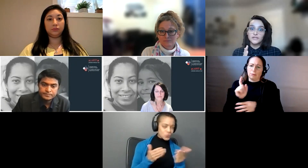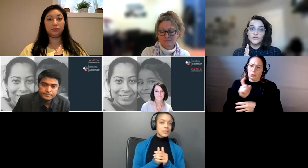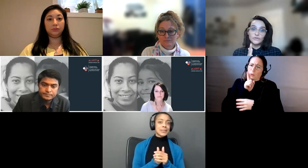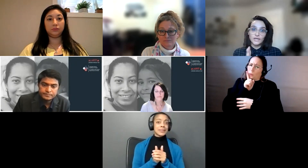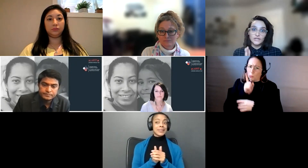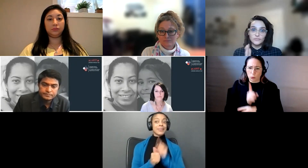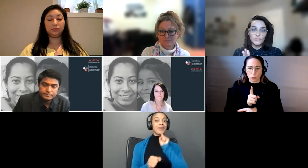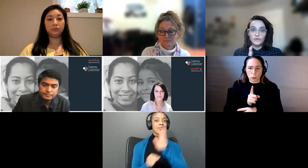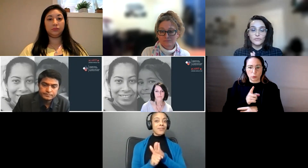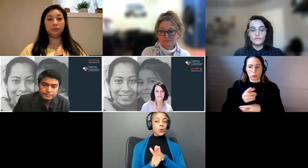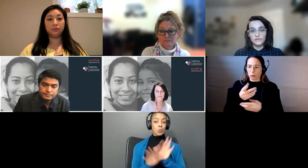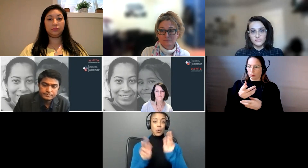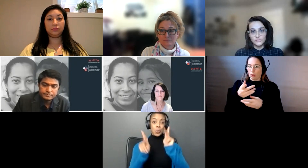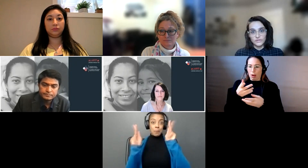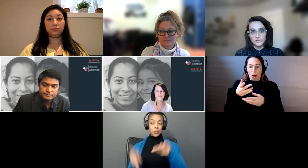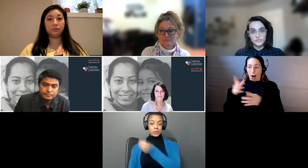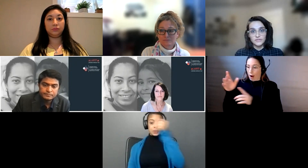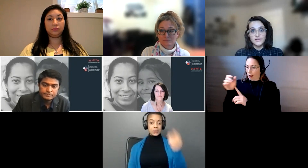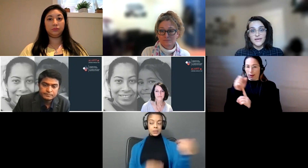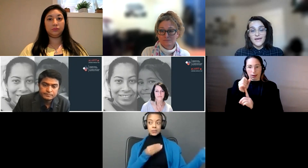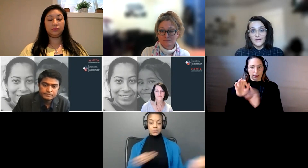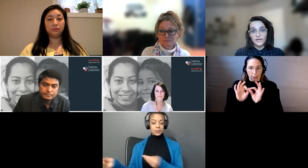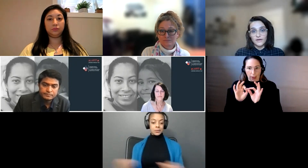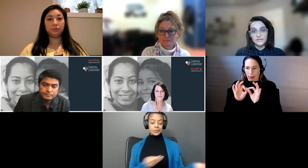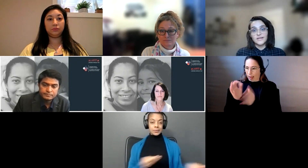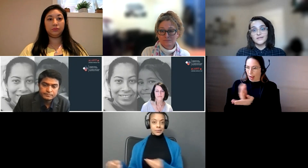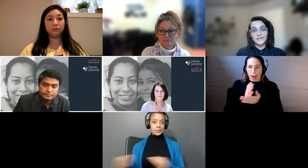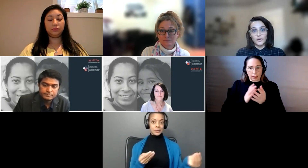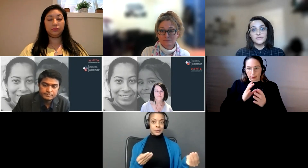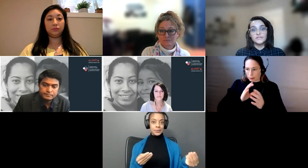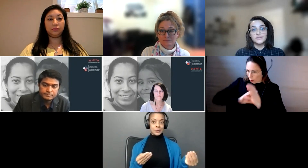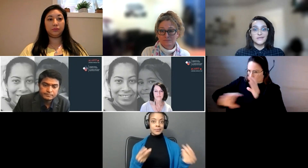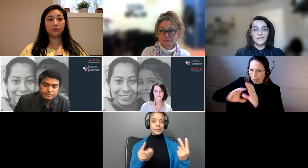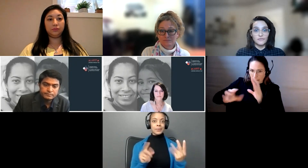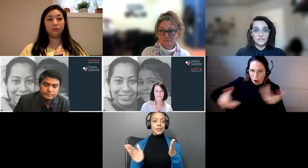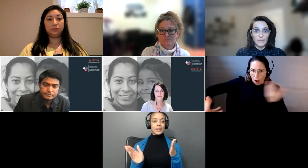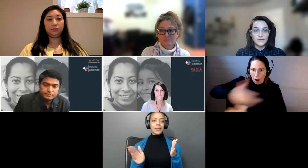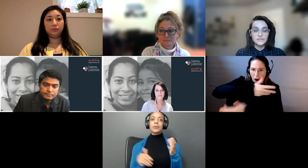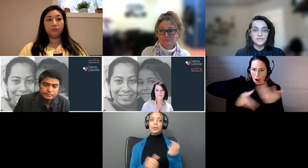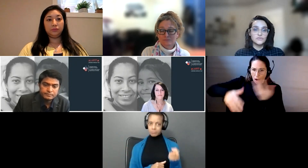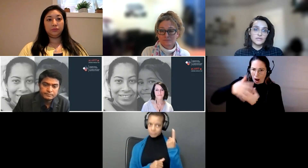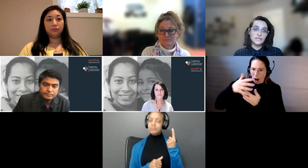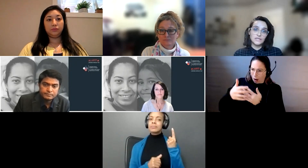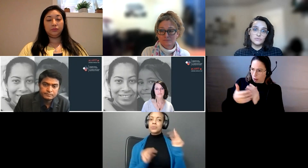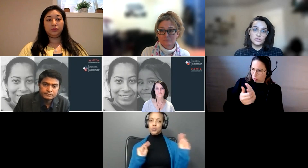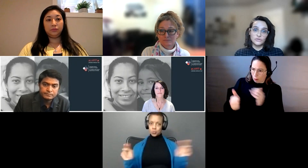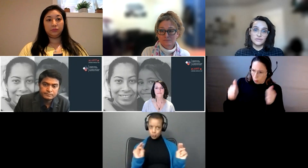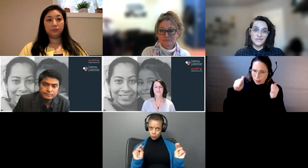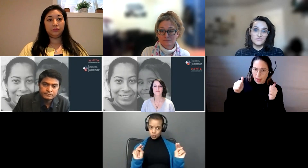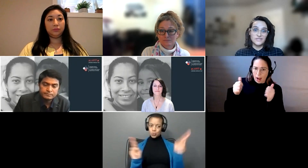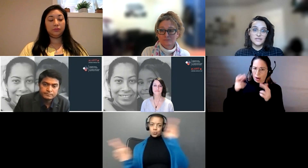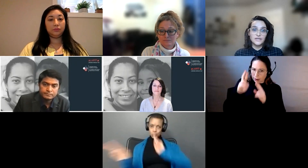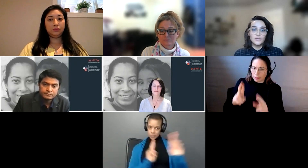qui sont le conduit de communication au travers des interprètes et qui ont cette compréhension, cette compétence et dans ce respect est vraiment la